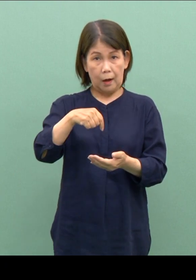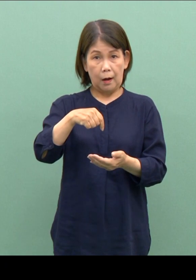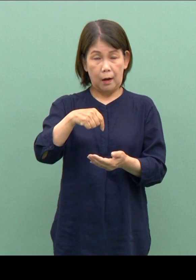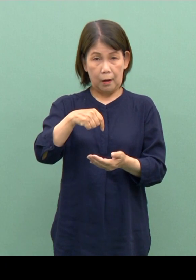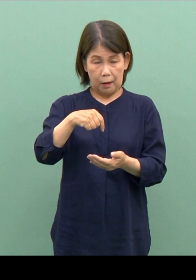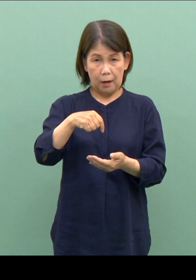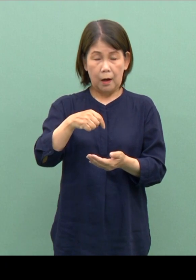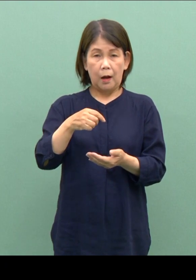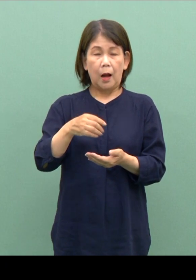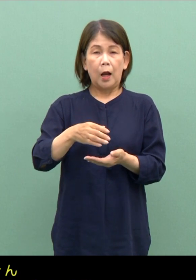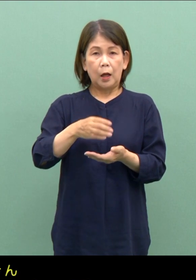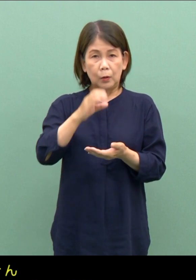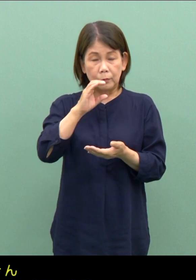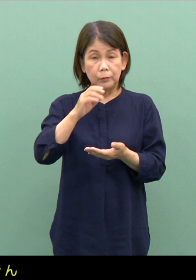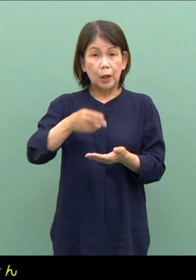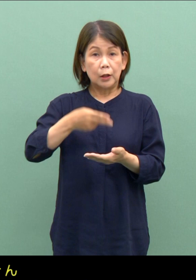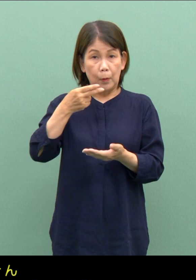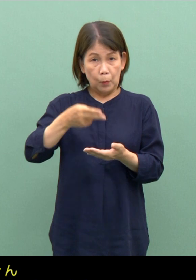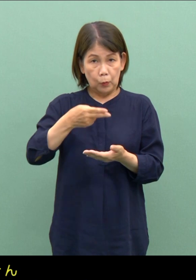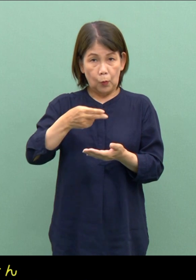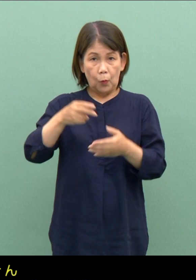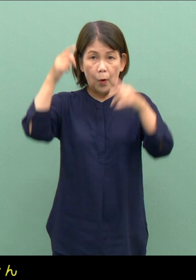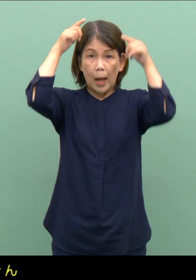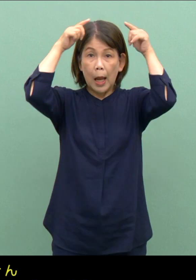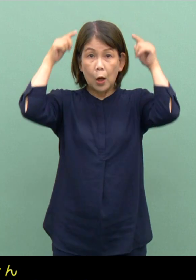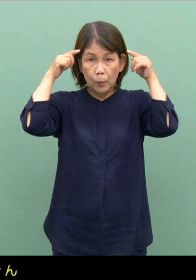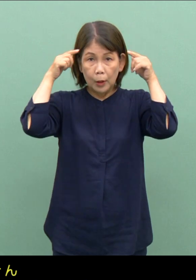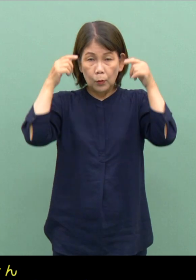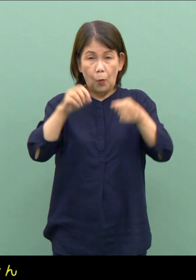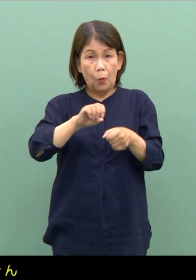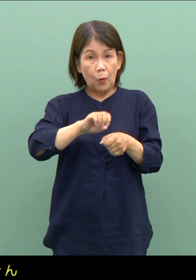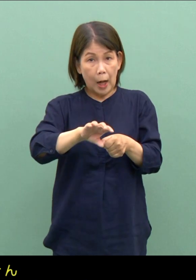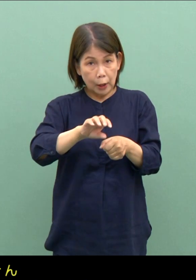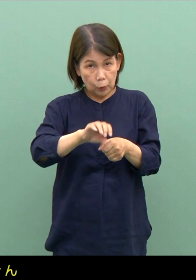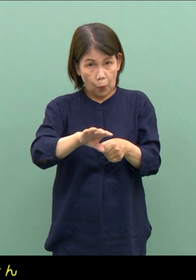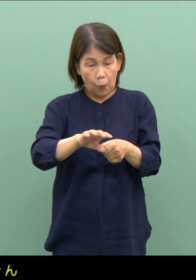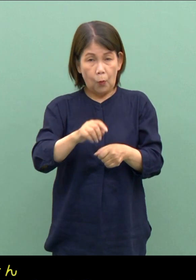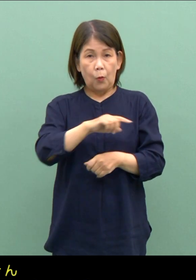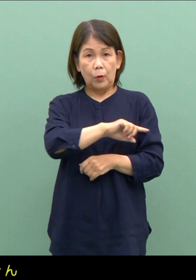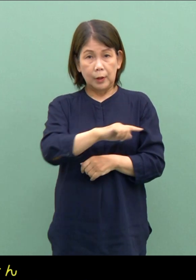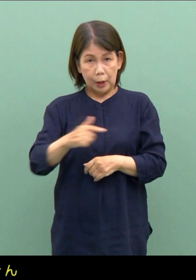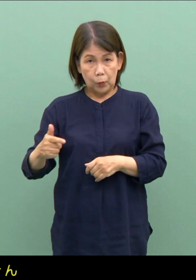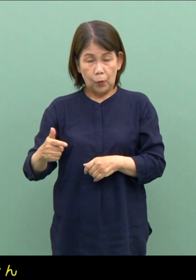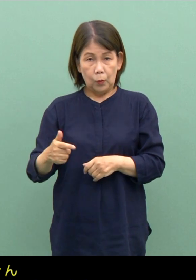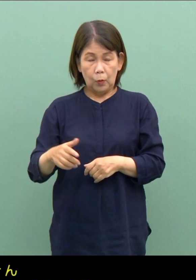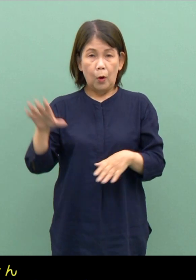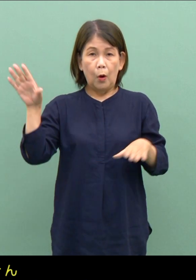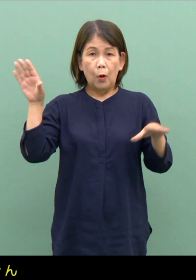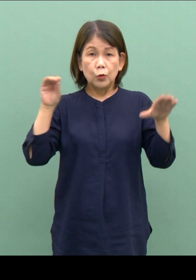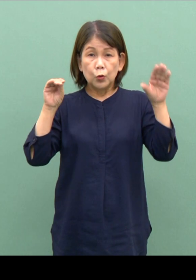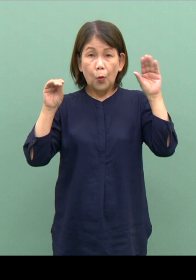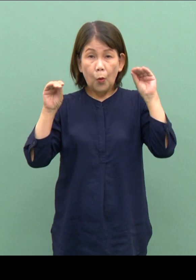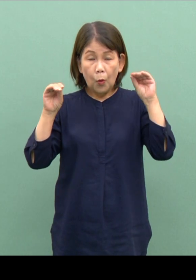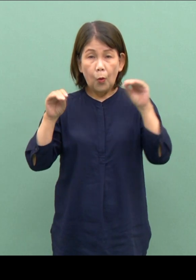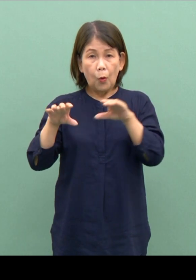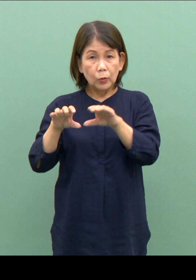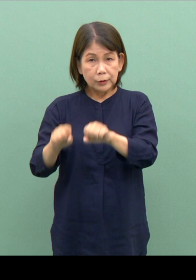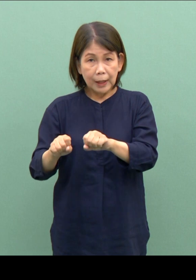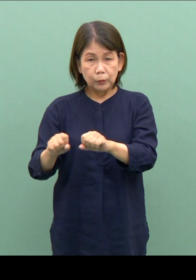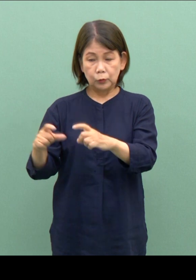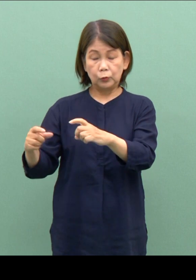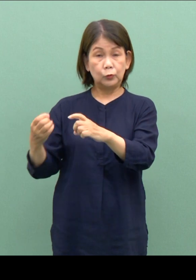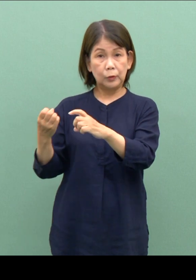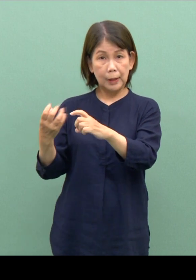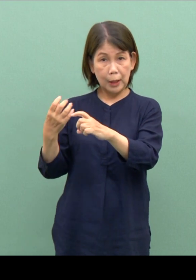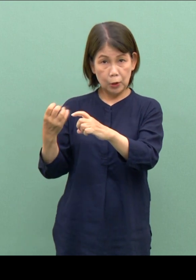には飲料水や食料のほかヘルメットやライト、救急用品など身の安全をサポートするアイテム、